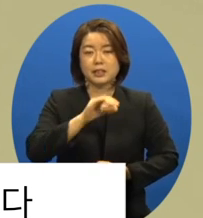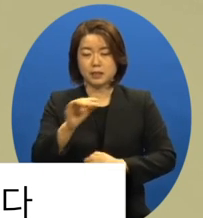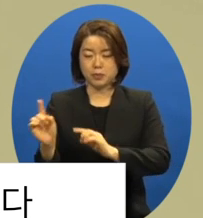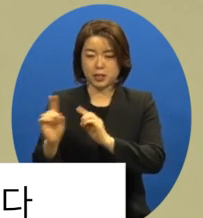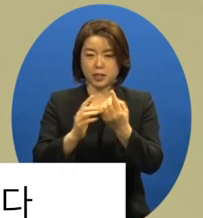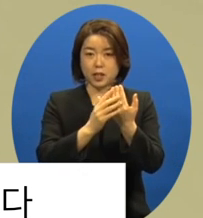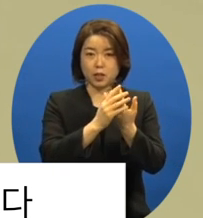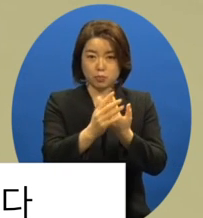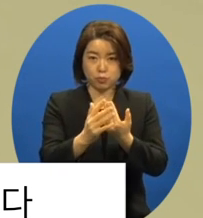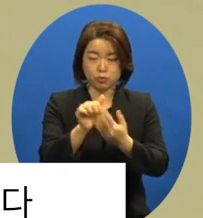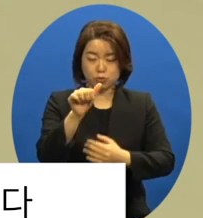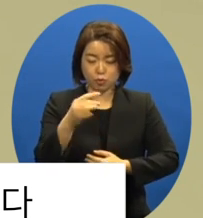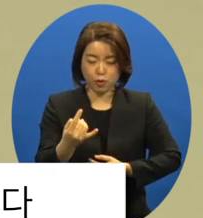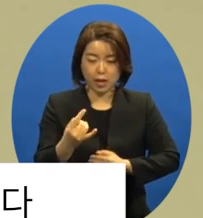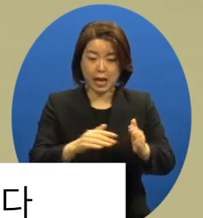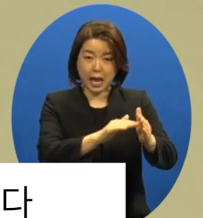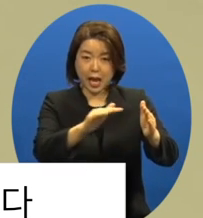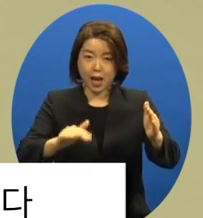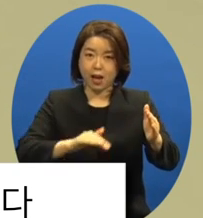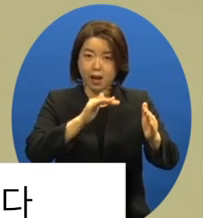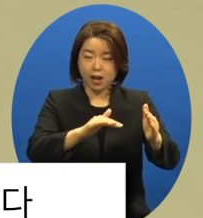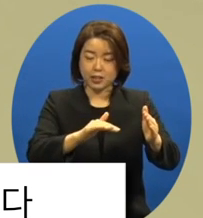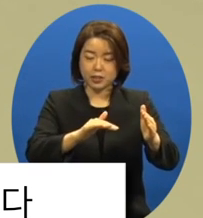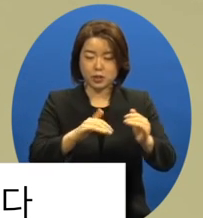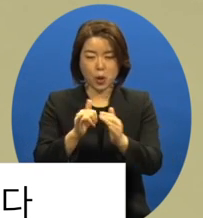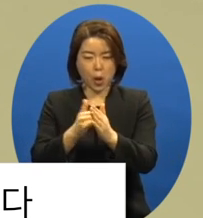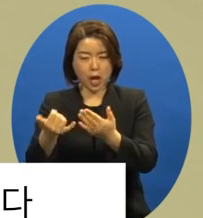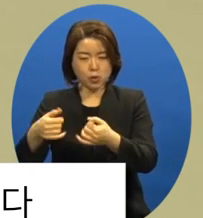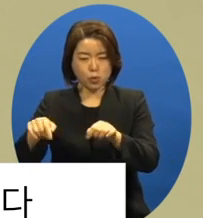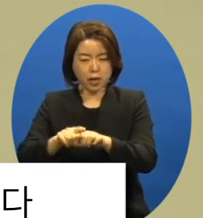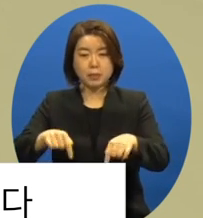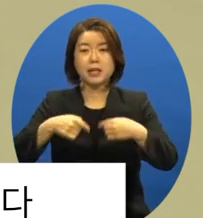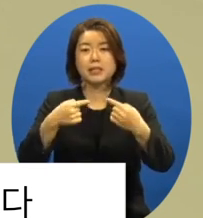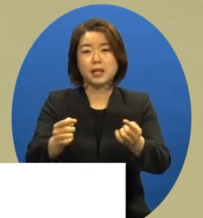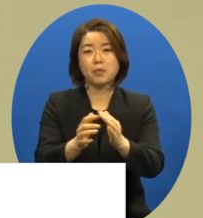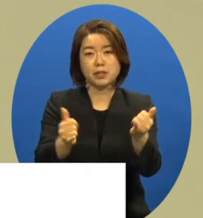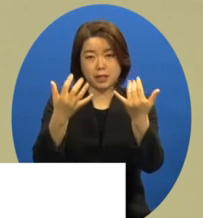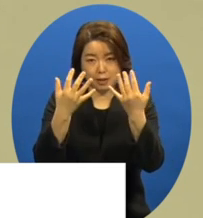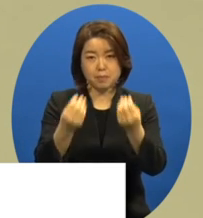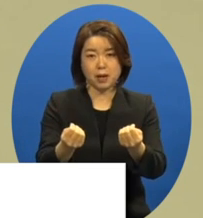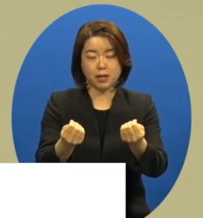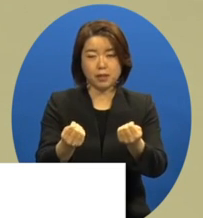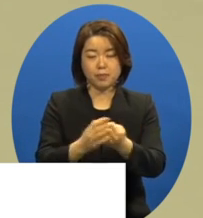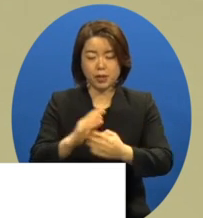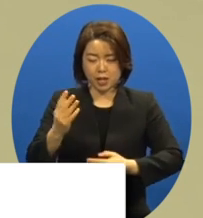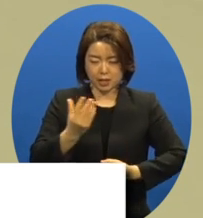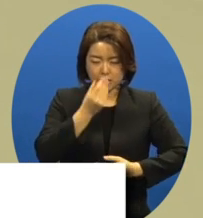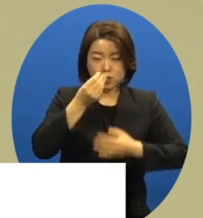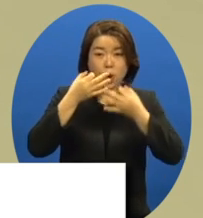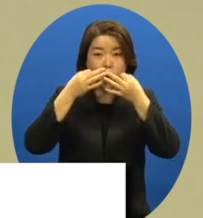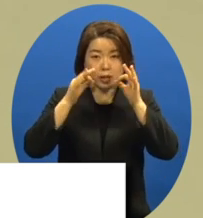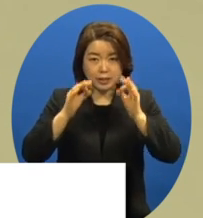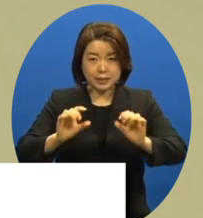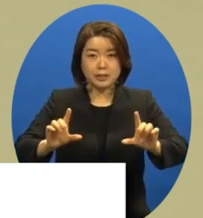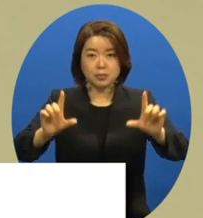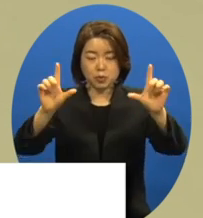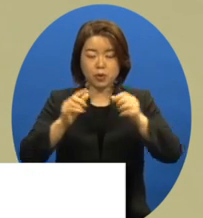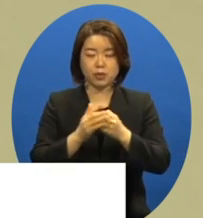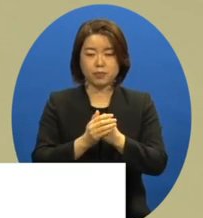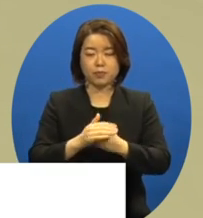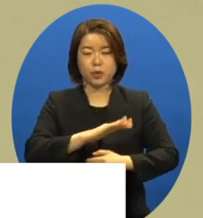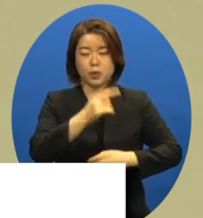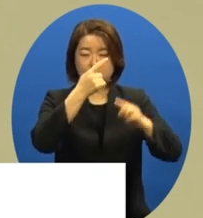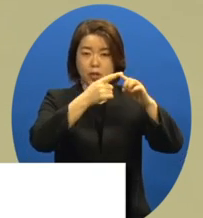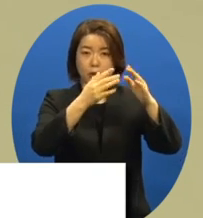부흥회를 가정에서 가족들과 함께 참여하는 분들이 많으실 겁니다. 성금요일 우리가 교회에서